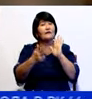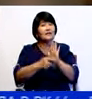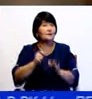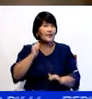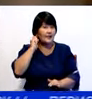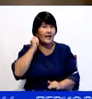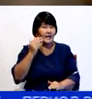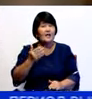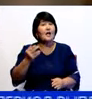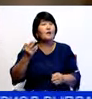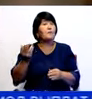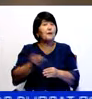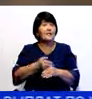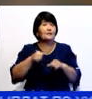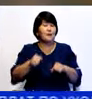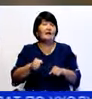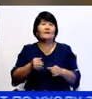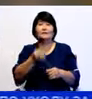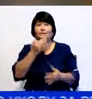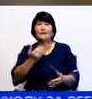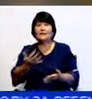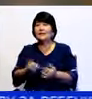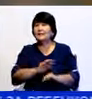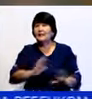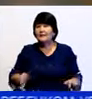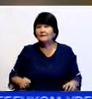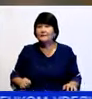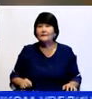18 лет без права досрочного снятия.